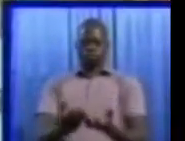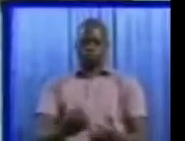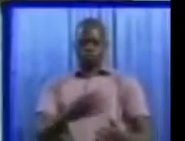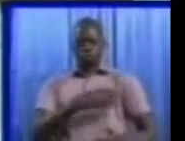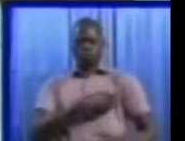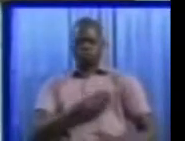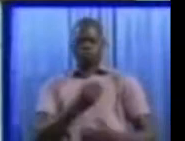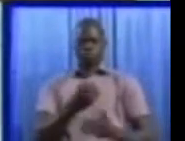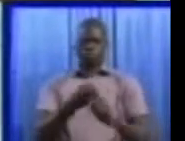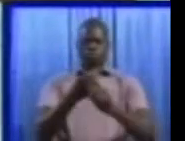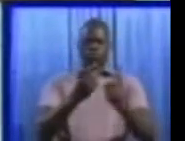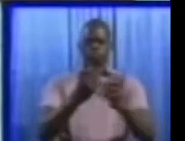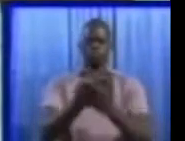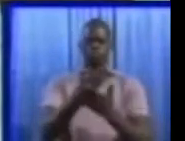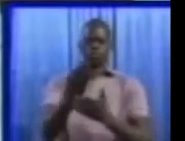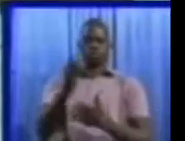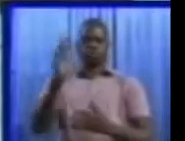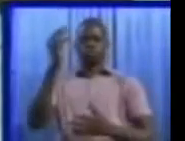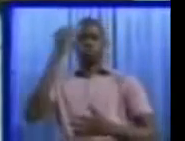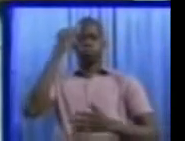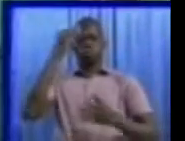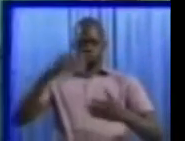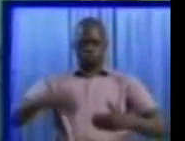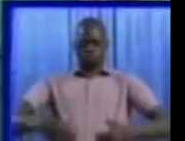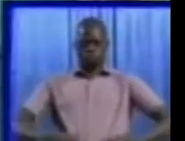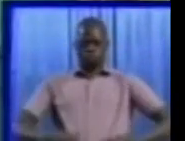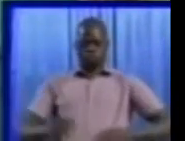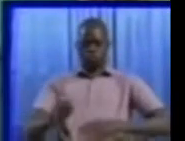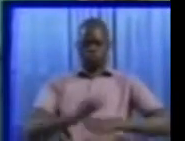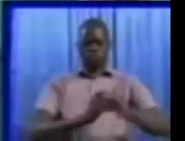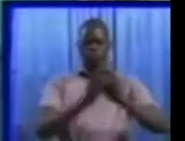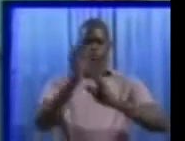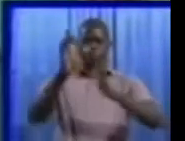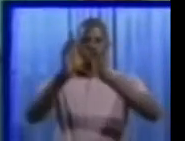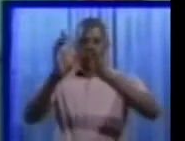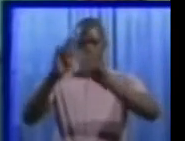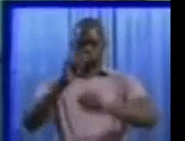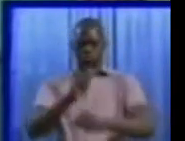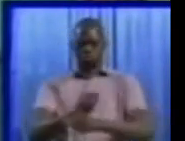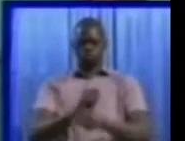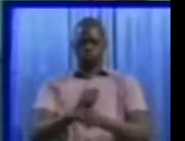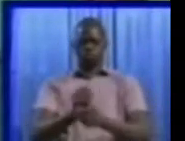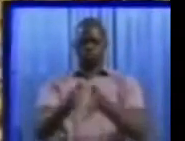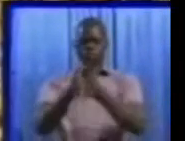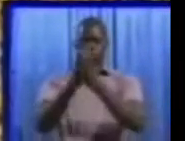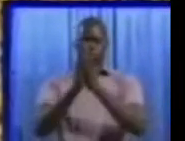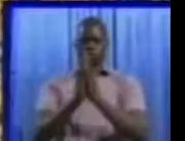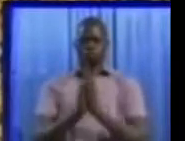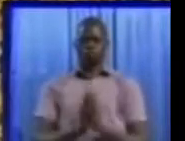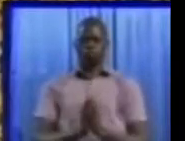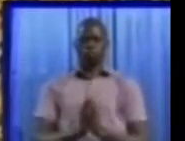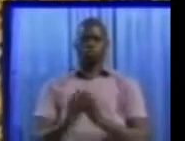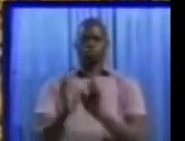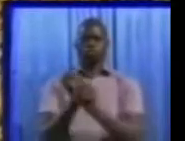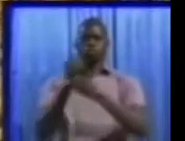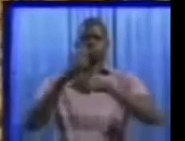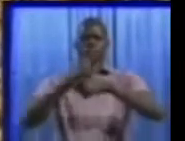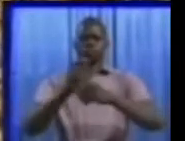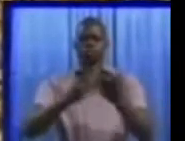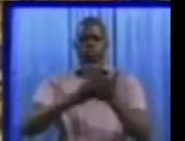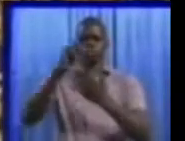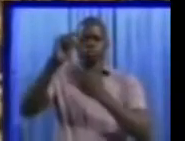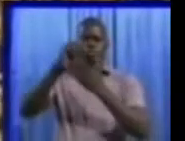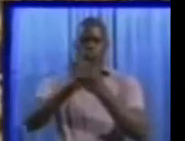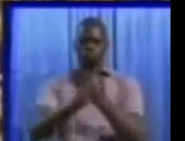sources de financement, le ministère de la Jeunesse, de la Formation professionnelle et de l'Emploi leur demande de concevoir des projets à la